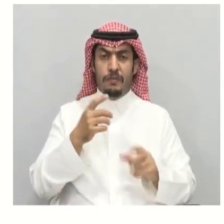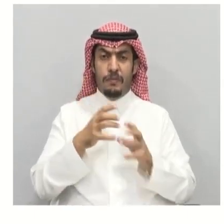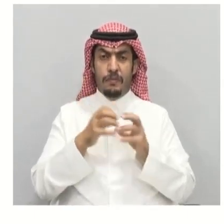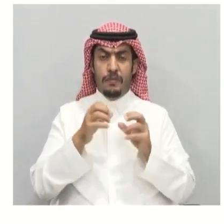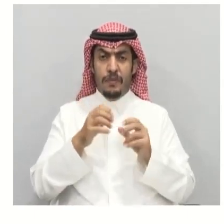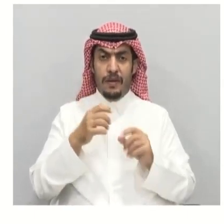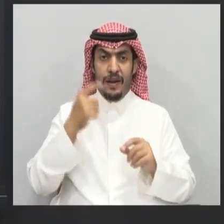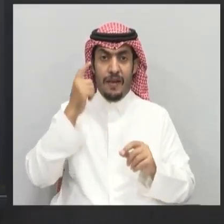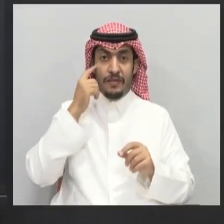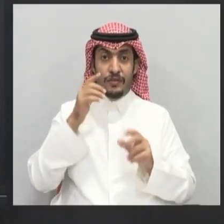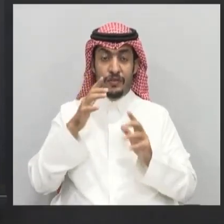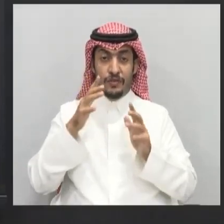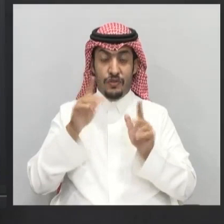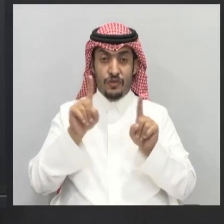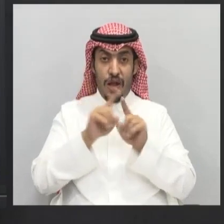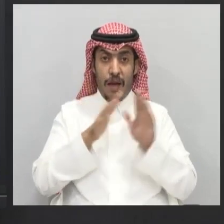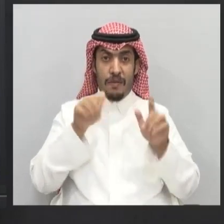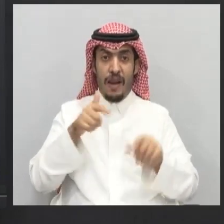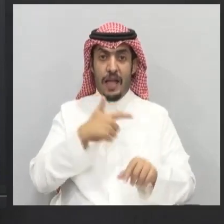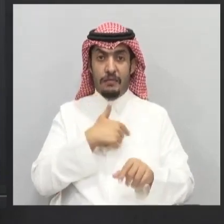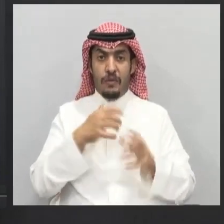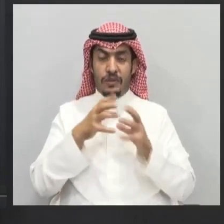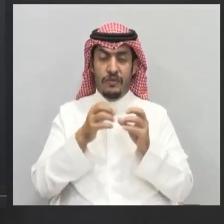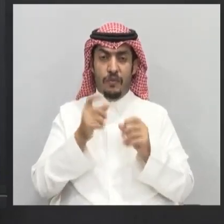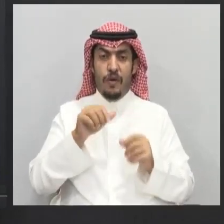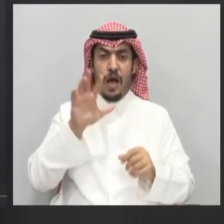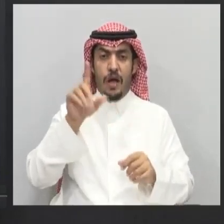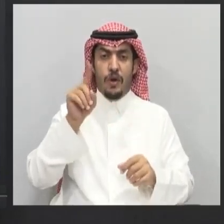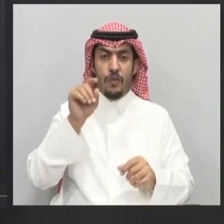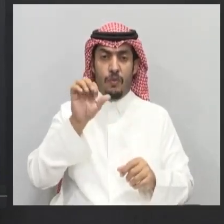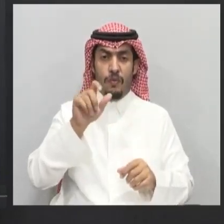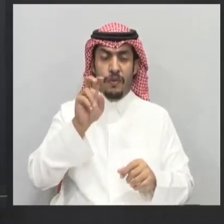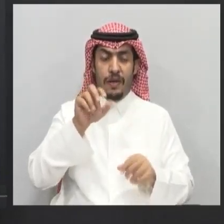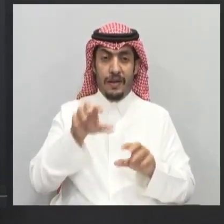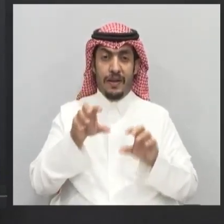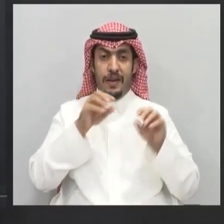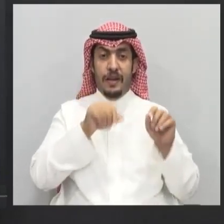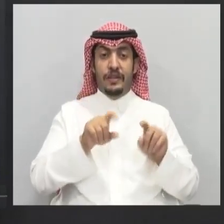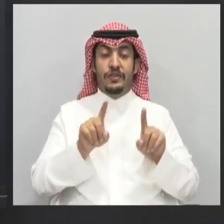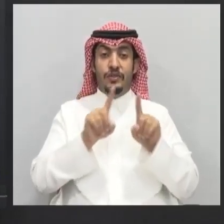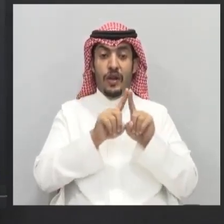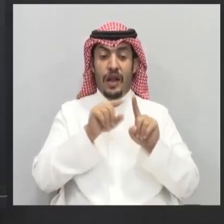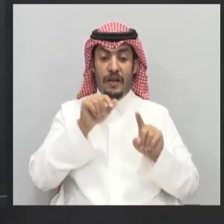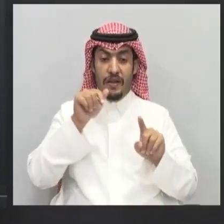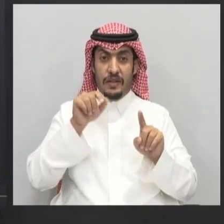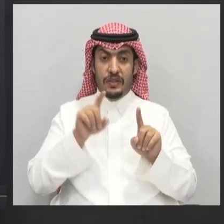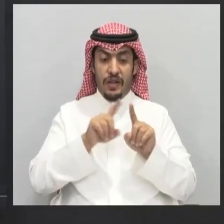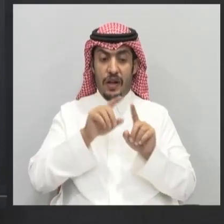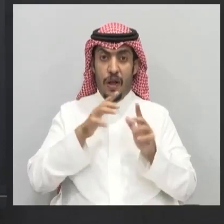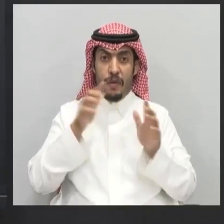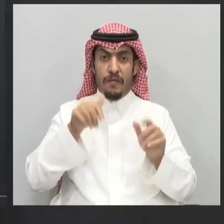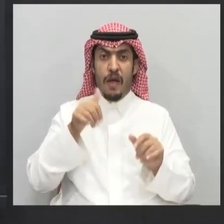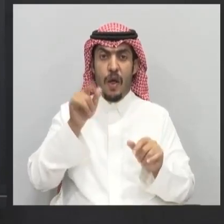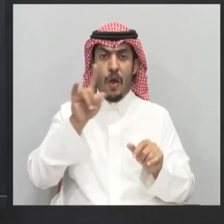عرفنا الان الشرك الاكبر في الاسماء والصفات وفي الربوبيه ننتقل الان للشرك في الالوهيه وهو